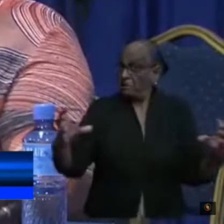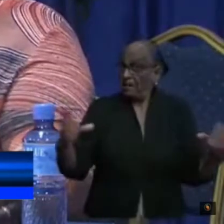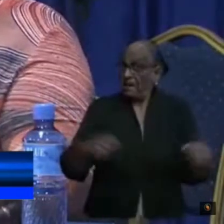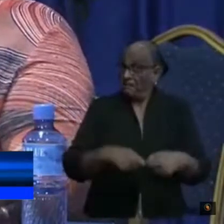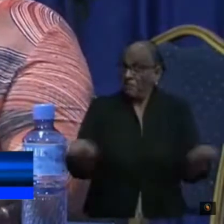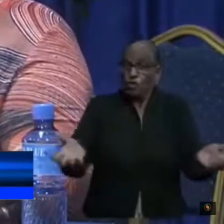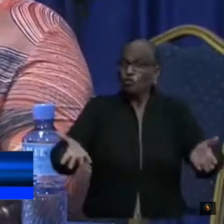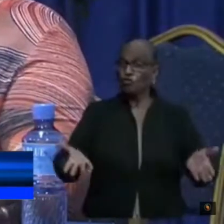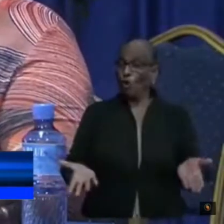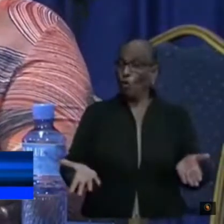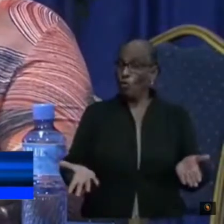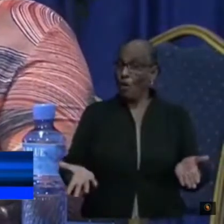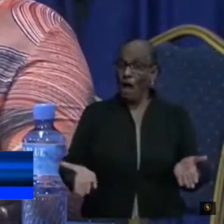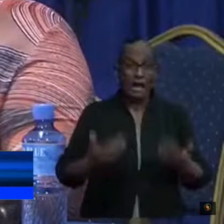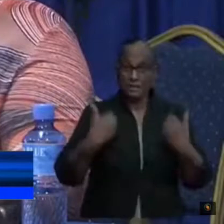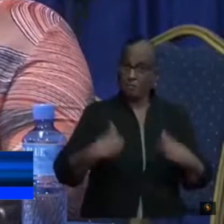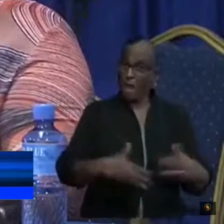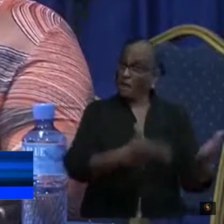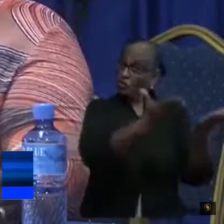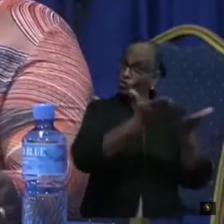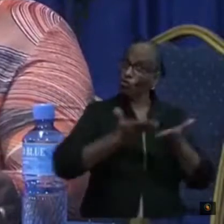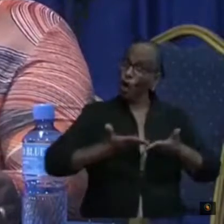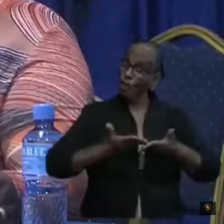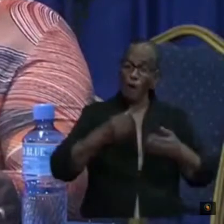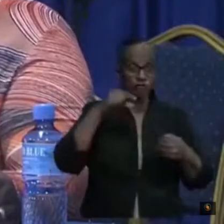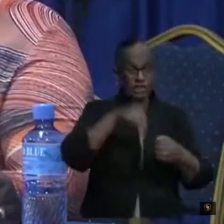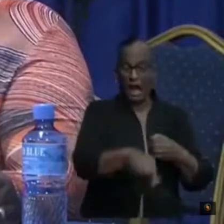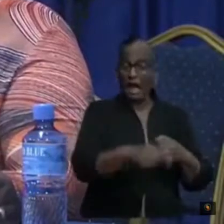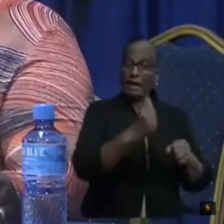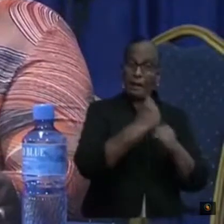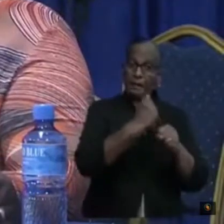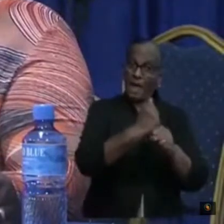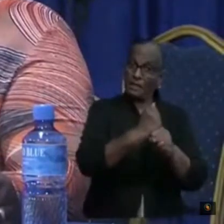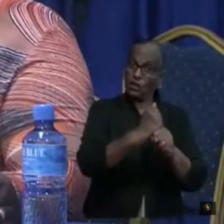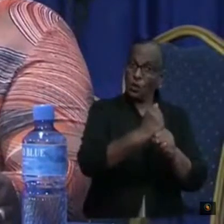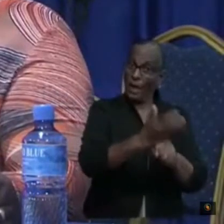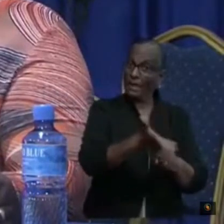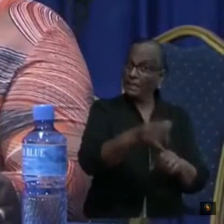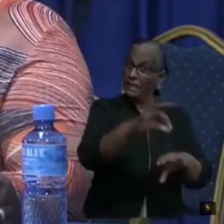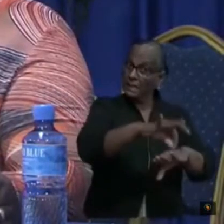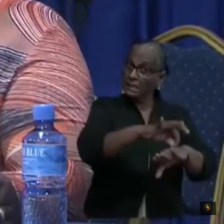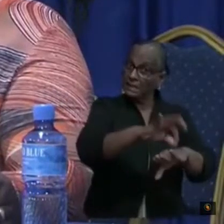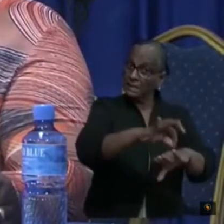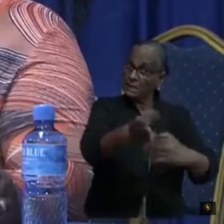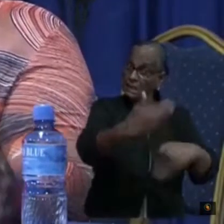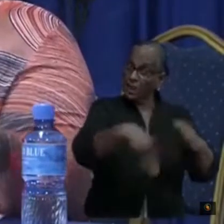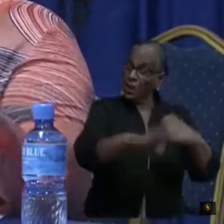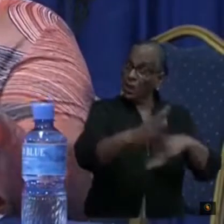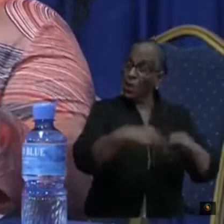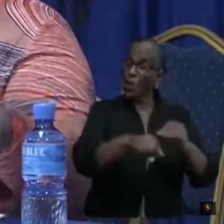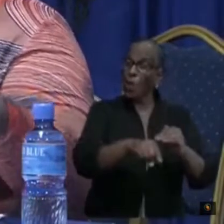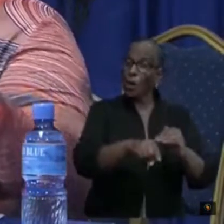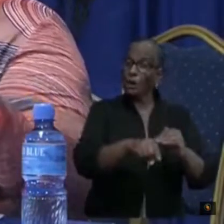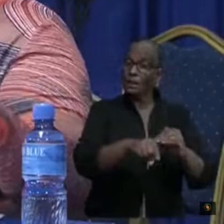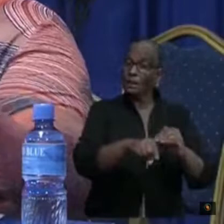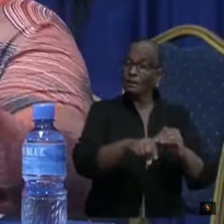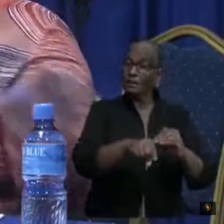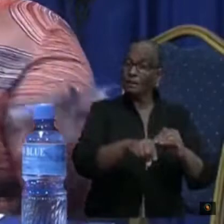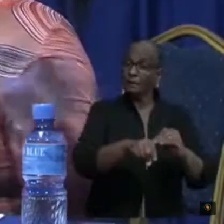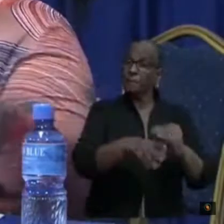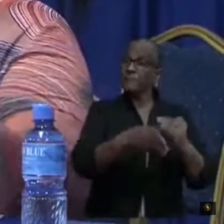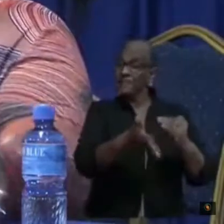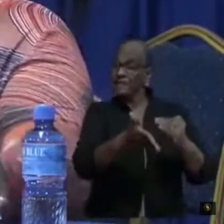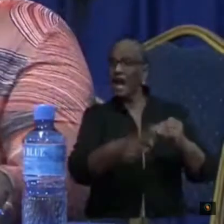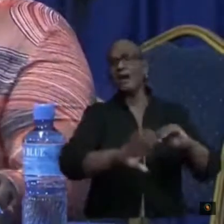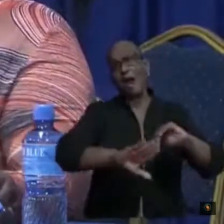bedrijfsvoeringen. Indien een gast of personeelslid ziek wordt en die dan dus